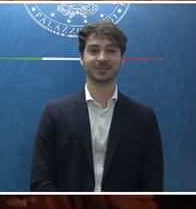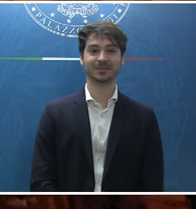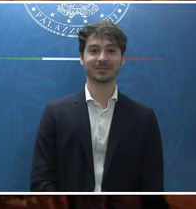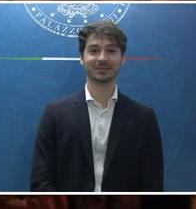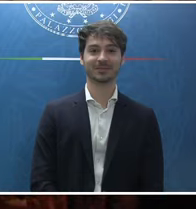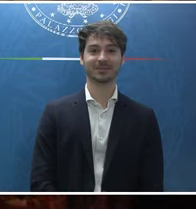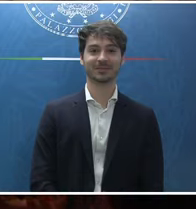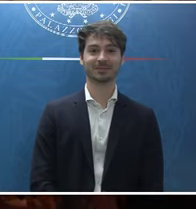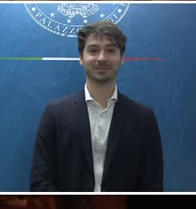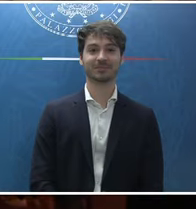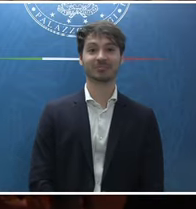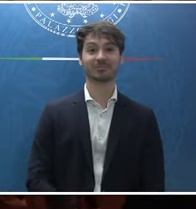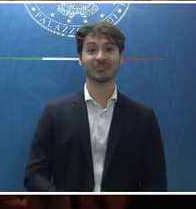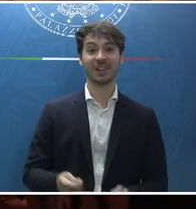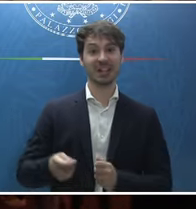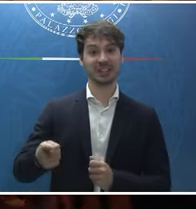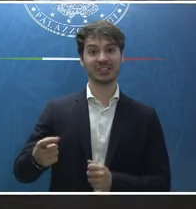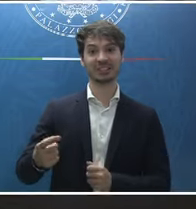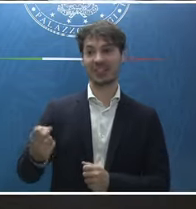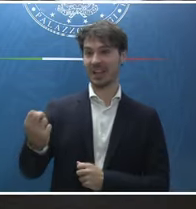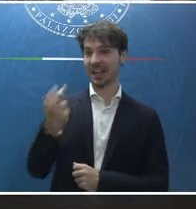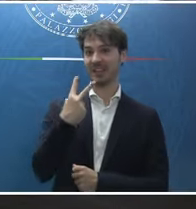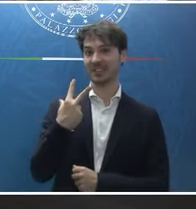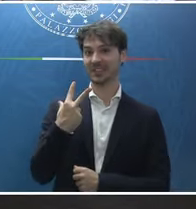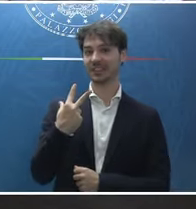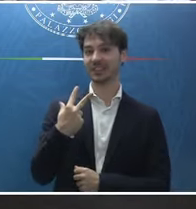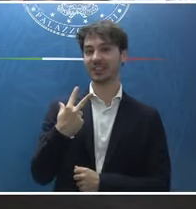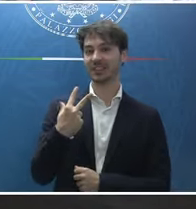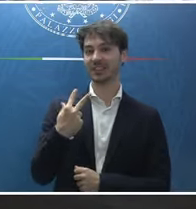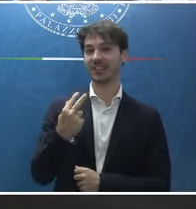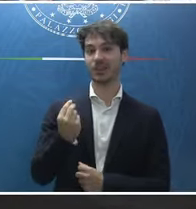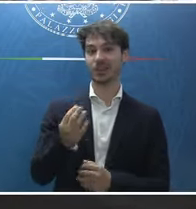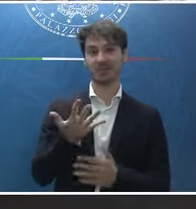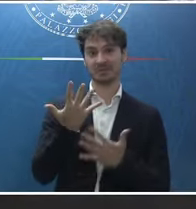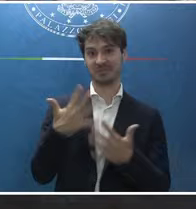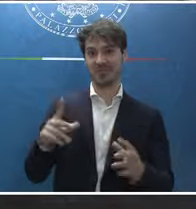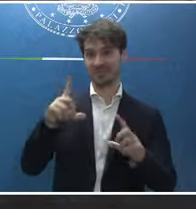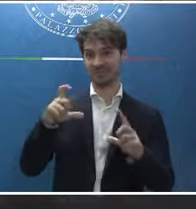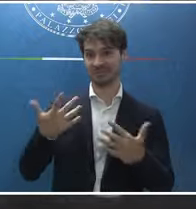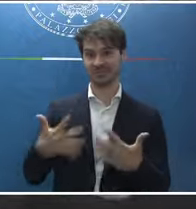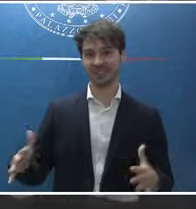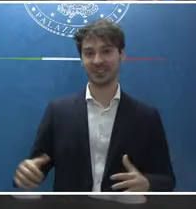dalla regia dateci un segno di quando il tutto è fatto.